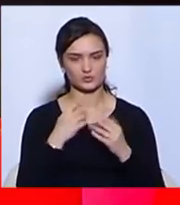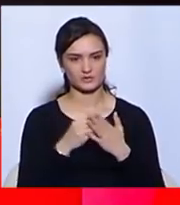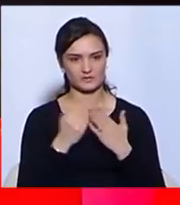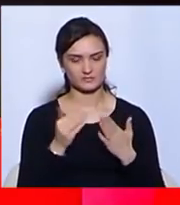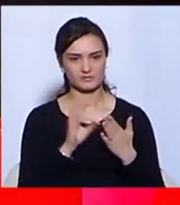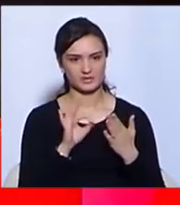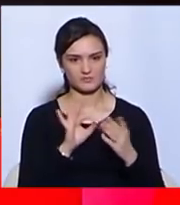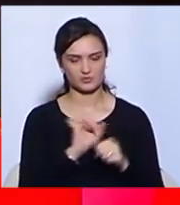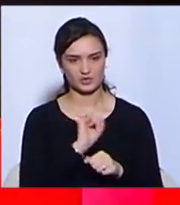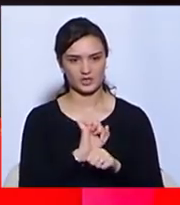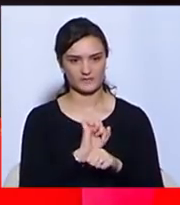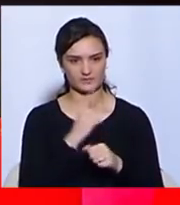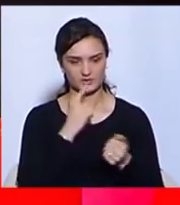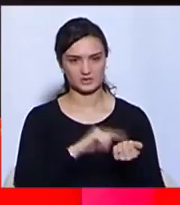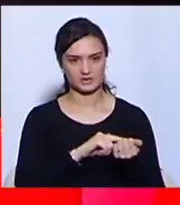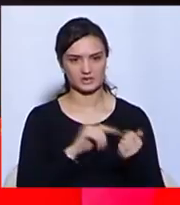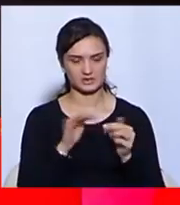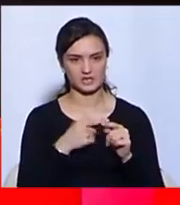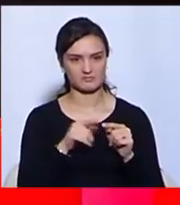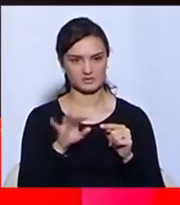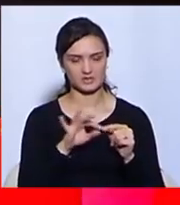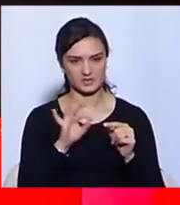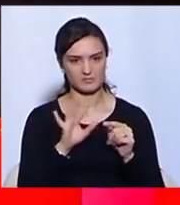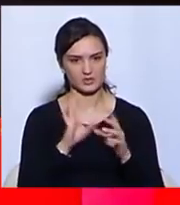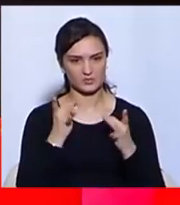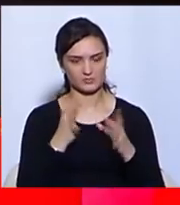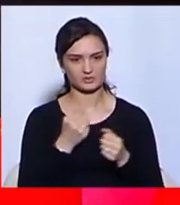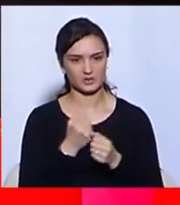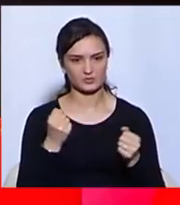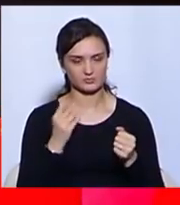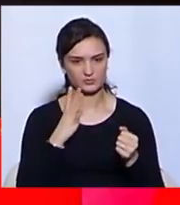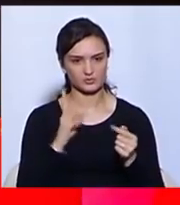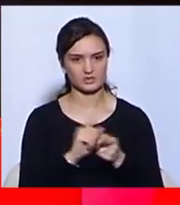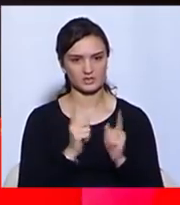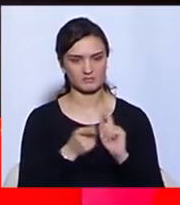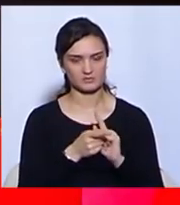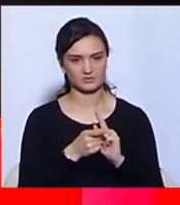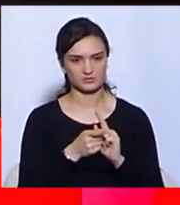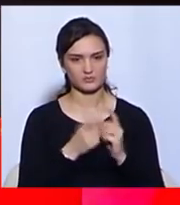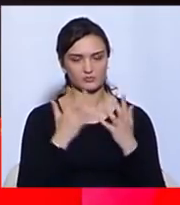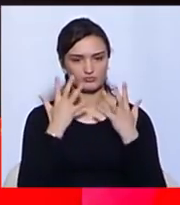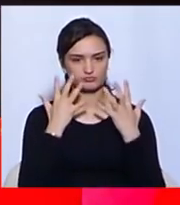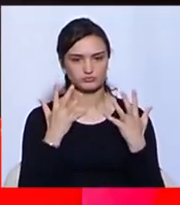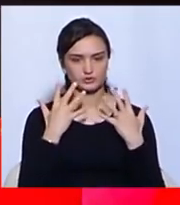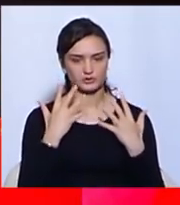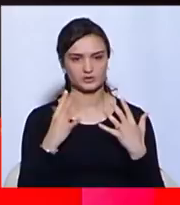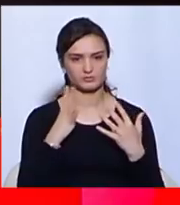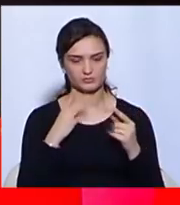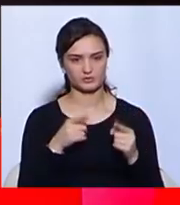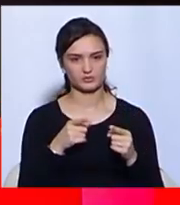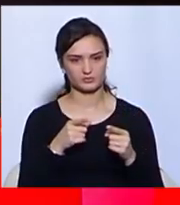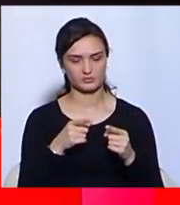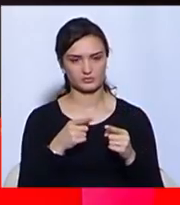თავისებურების გამო შეაკავოს სითხე და ამის ხარჯზე არაუბრალოდ გასუქებული იყოს, არამედ შესიებული იყოს და